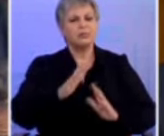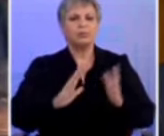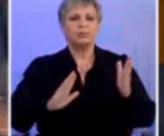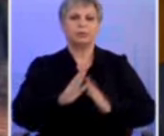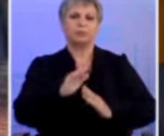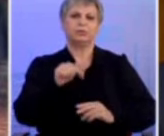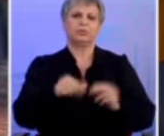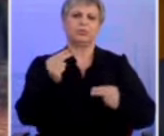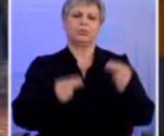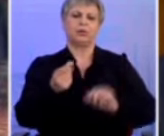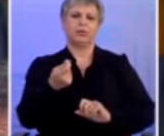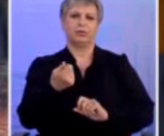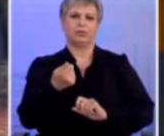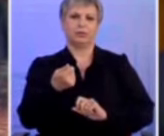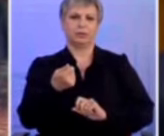Αυτά τα στοιχεία,